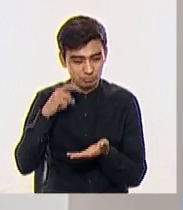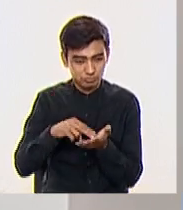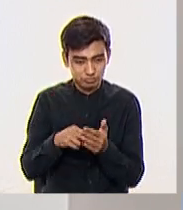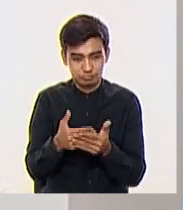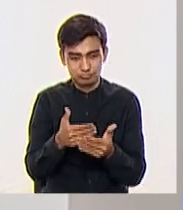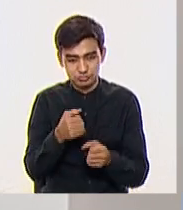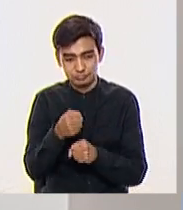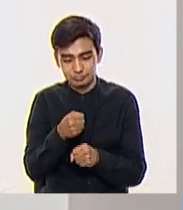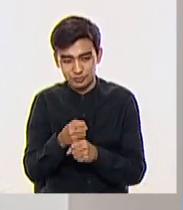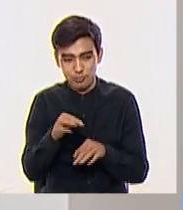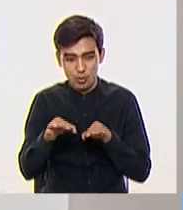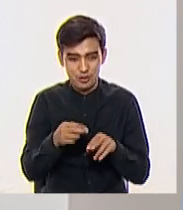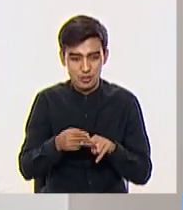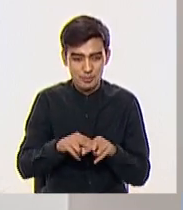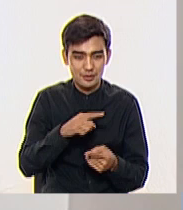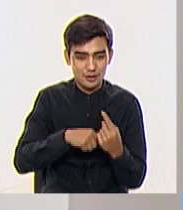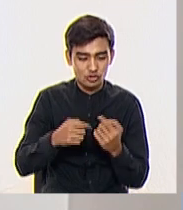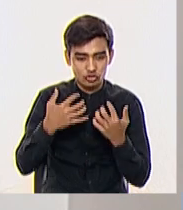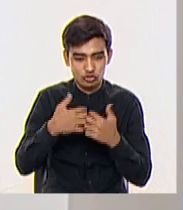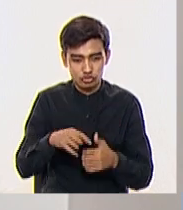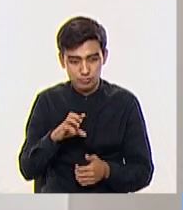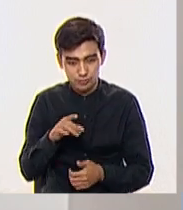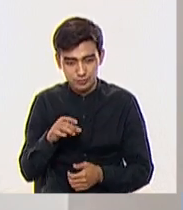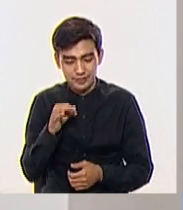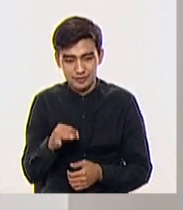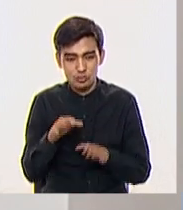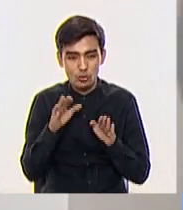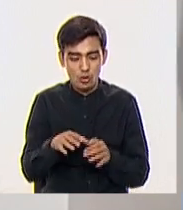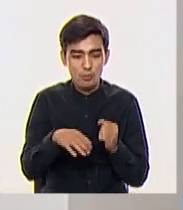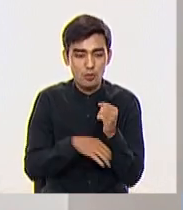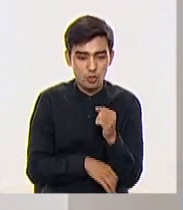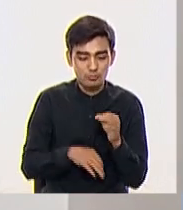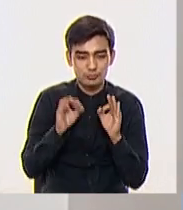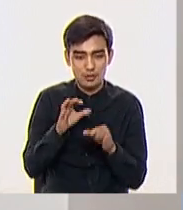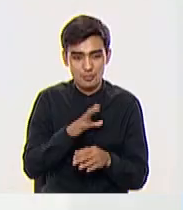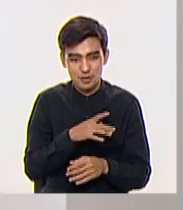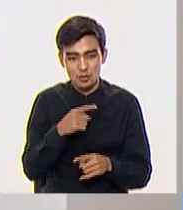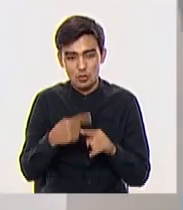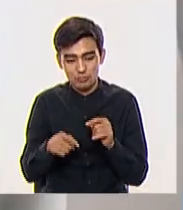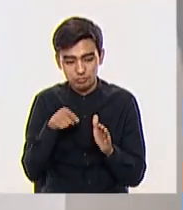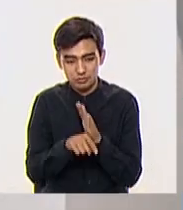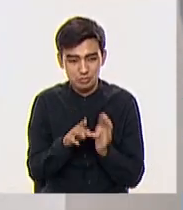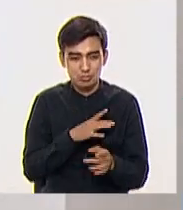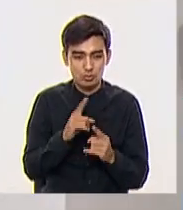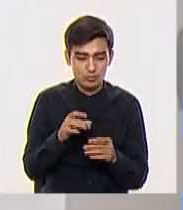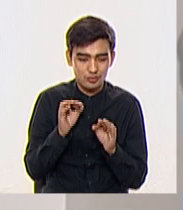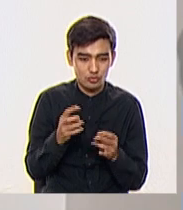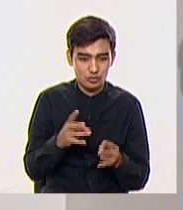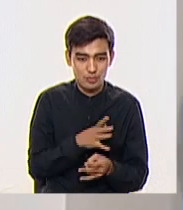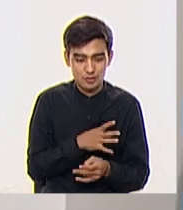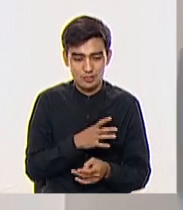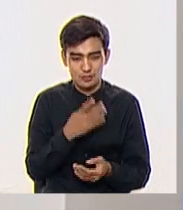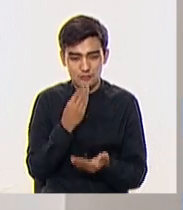такой бизнес-проект. Все посчитал бы. Только потом бы, почему другие не вошли. Есть много